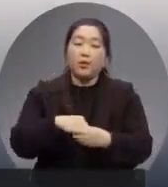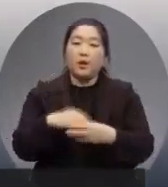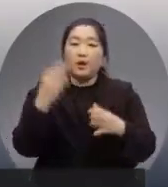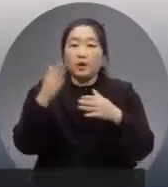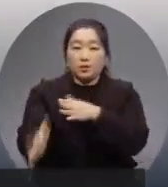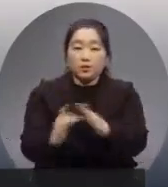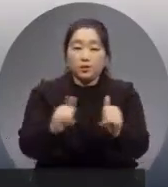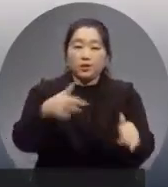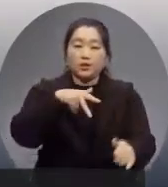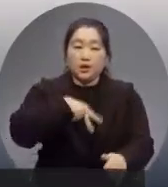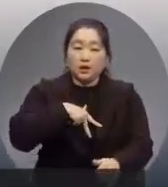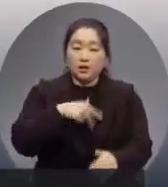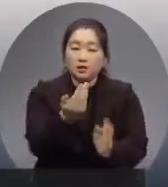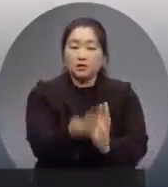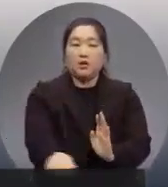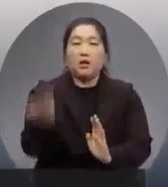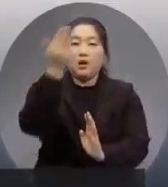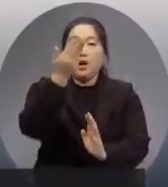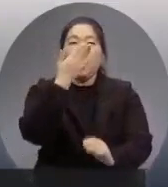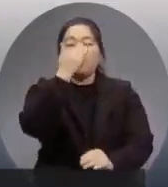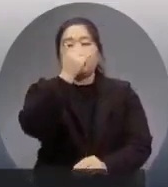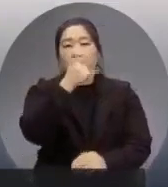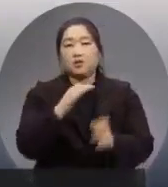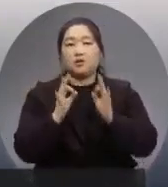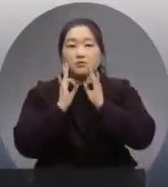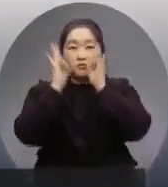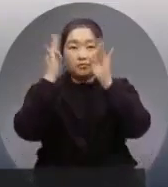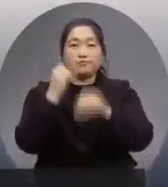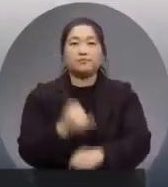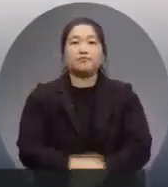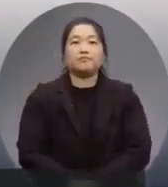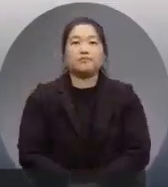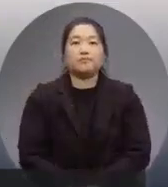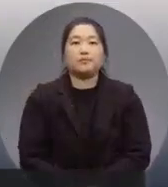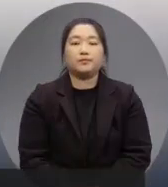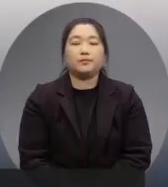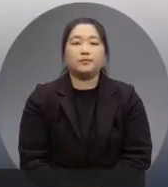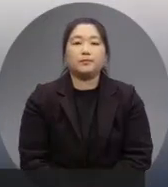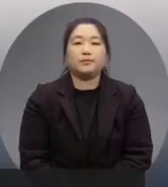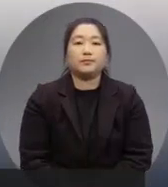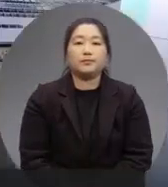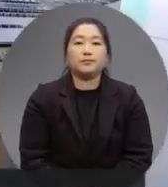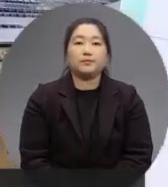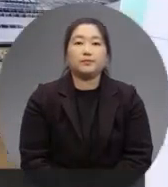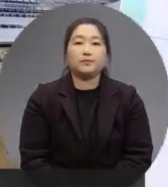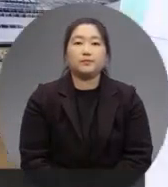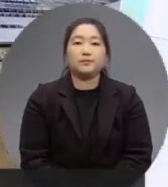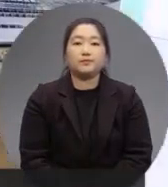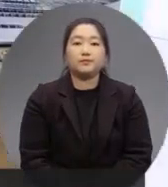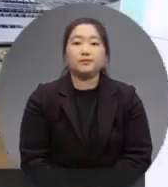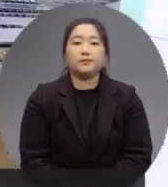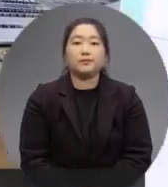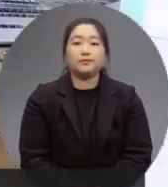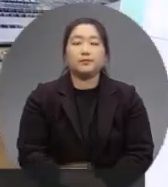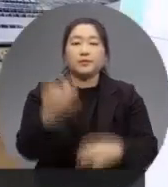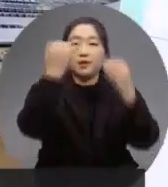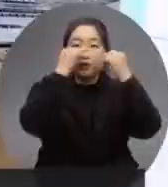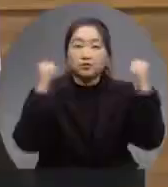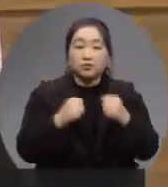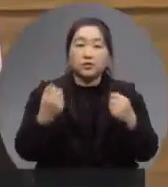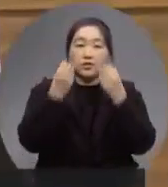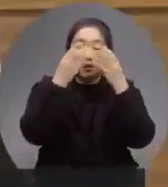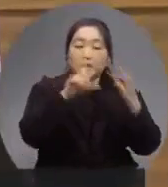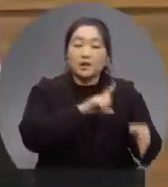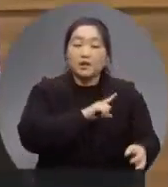담아 도민의 자긍심을 한층 드높일 수 있도록 노력하겠습니다. 충북의 새